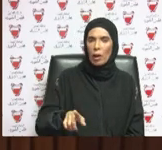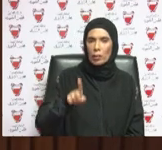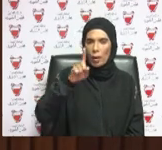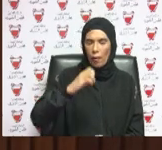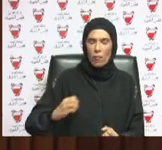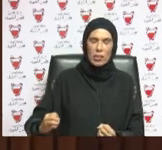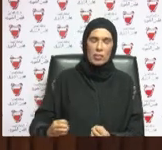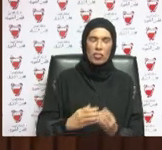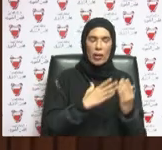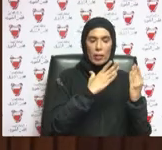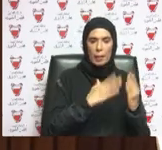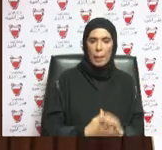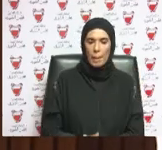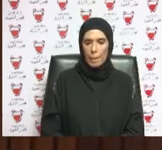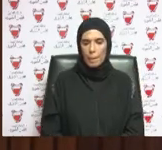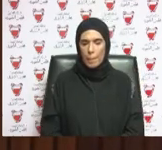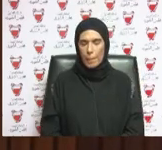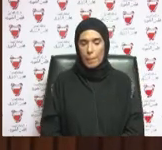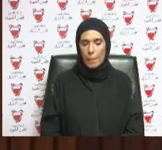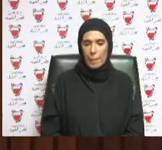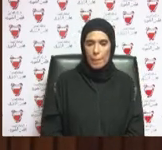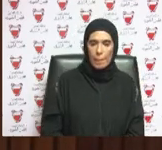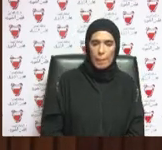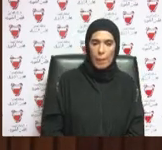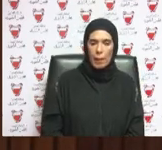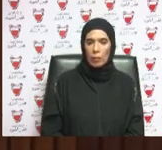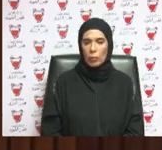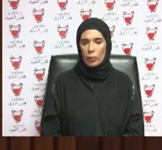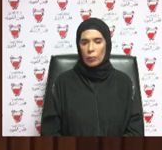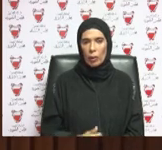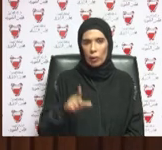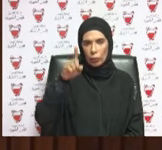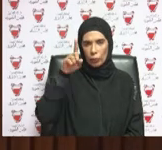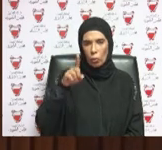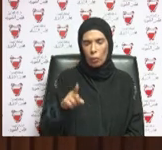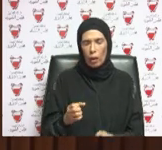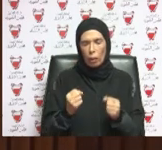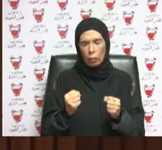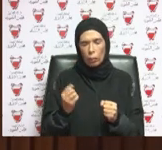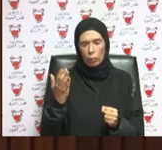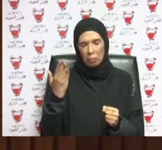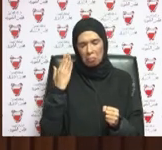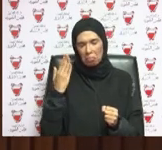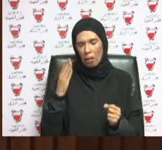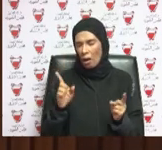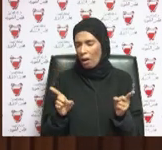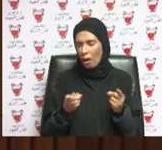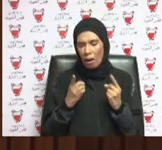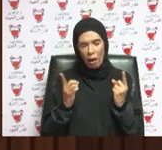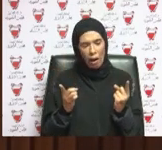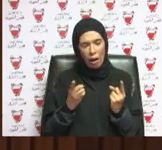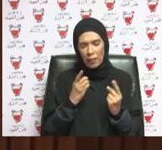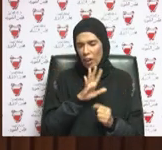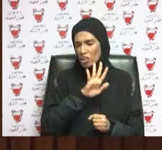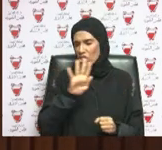جناته. معالي الرئيس، لم يكن يوم الأربعاء الماضي يوماً عادياً بالنسبة لنا